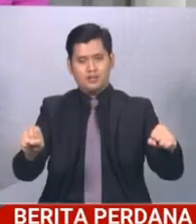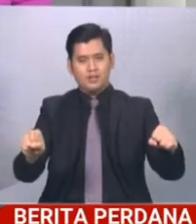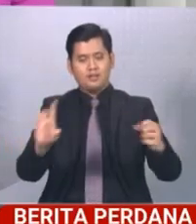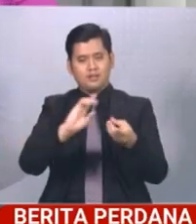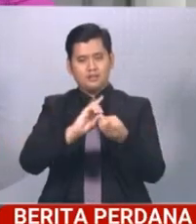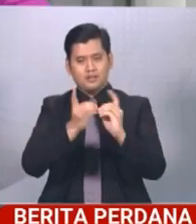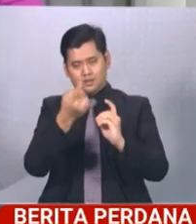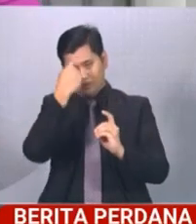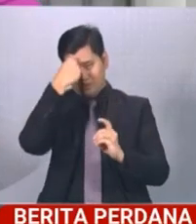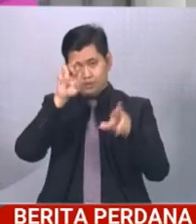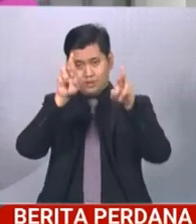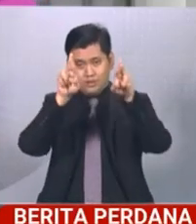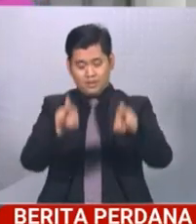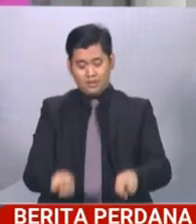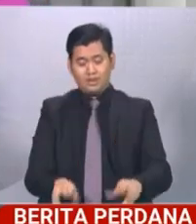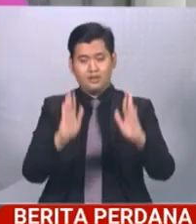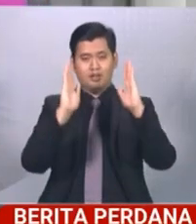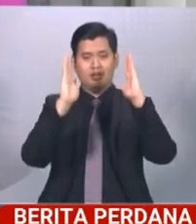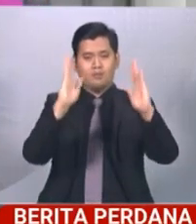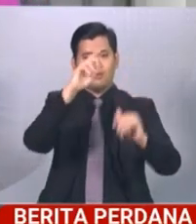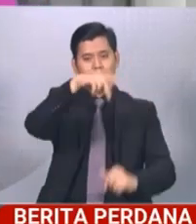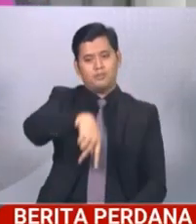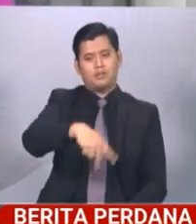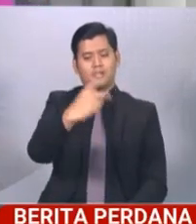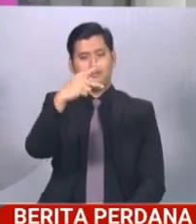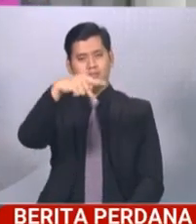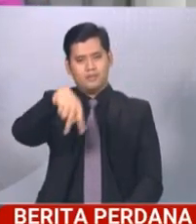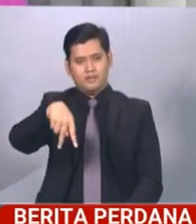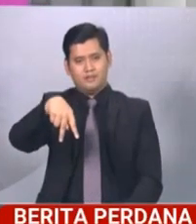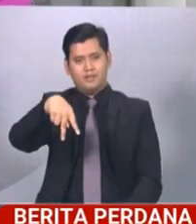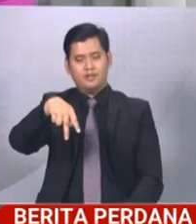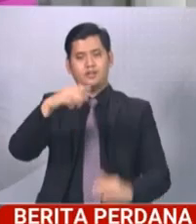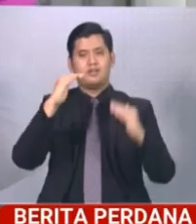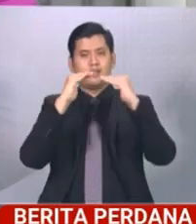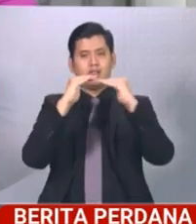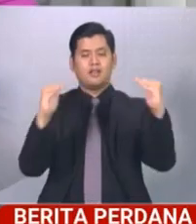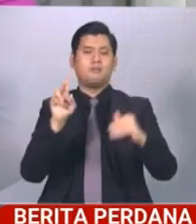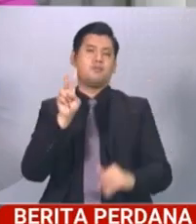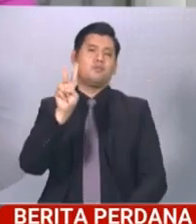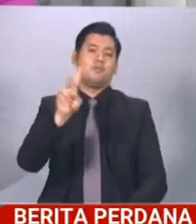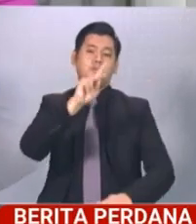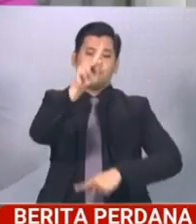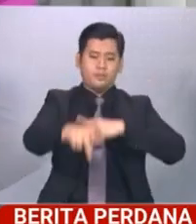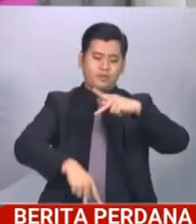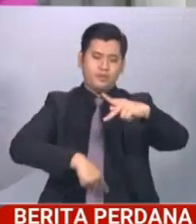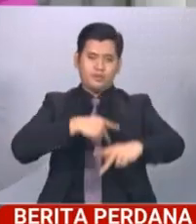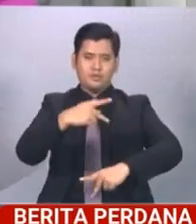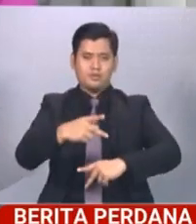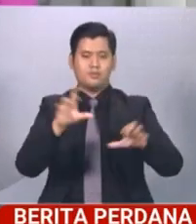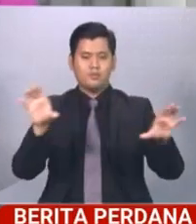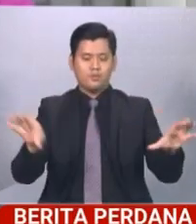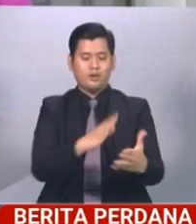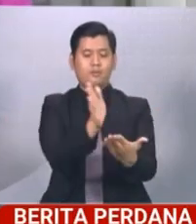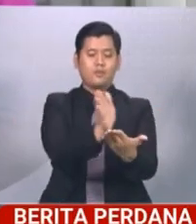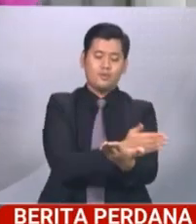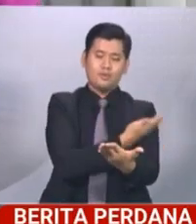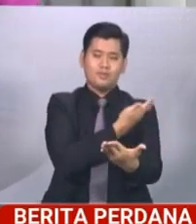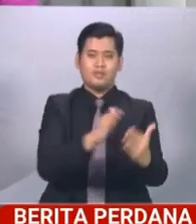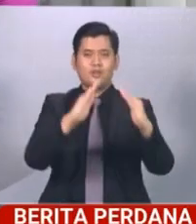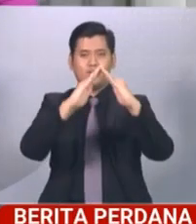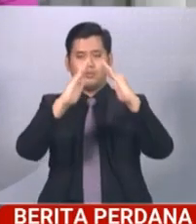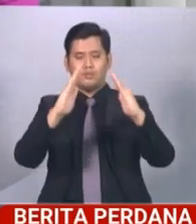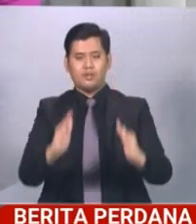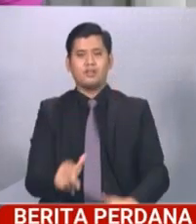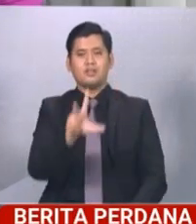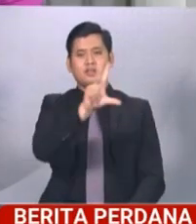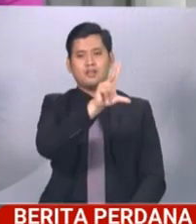kepada rakyat khususnya sepanjang tempoh perintah kau dan pergerakan pipi tahap 2 Proses penerbitan musik di rumah melibatkan